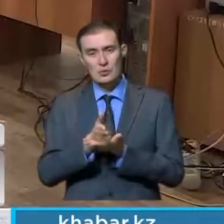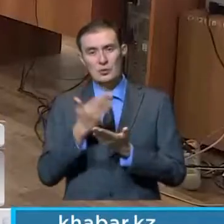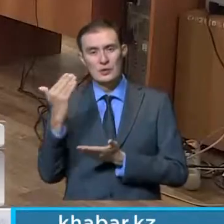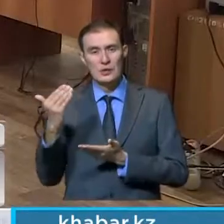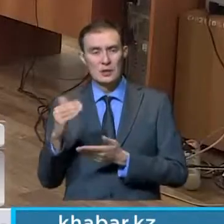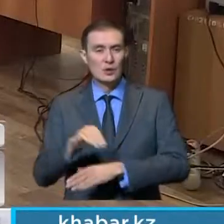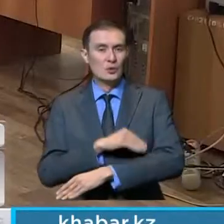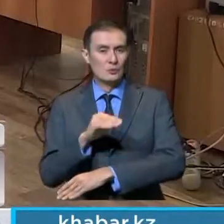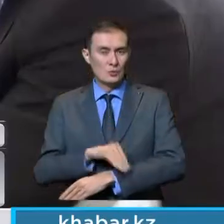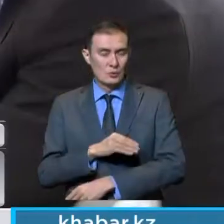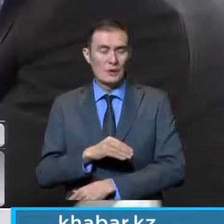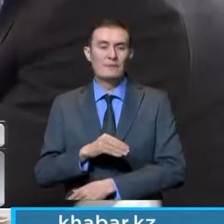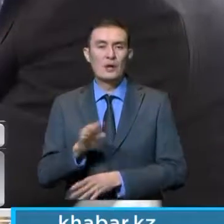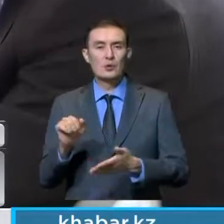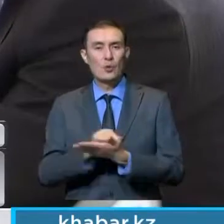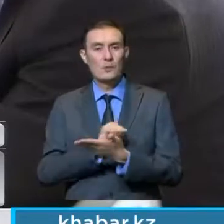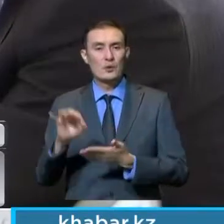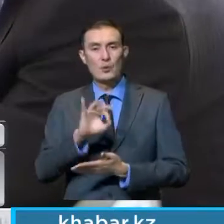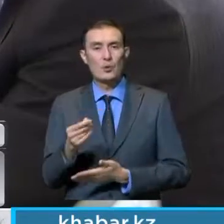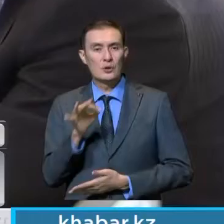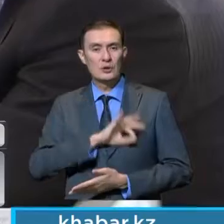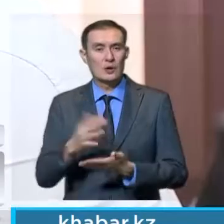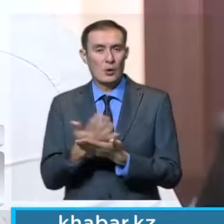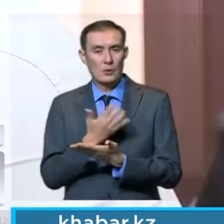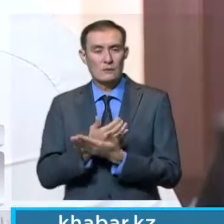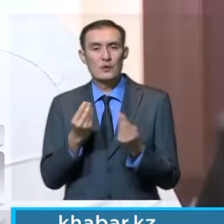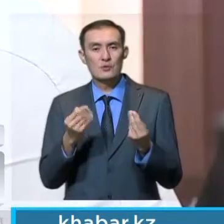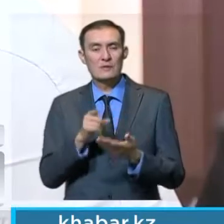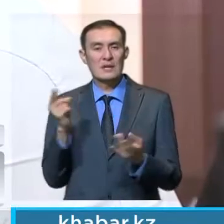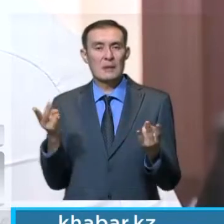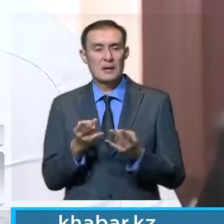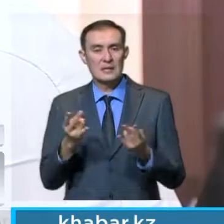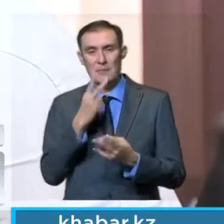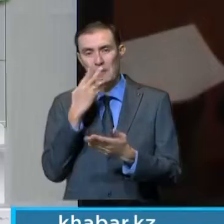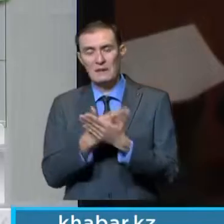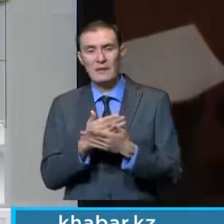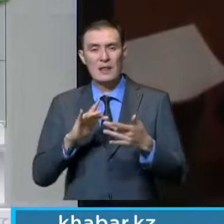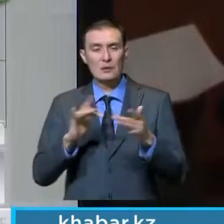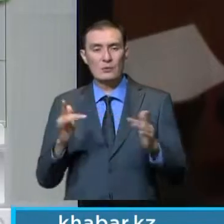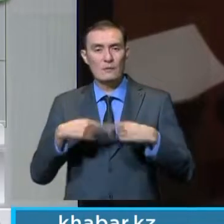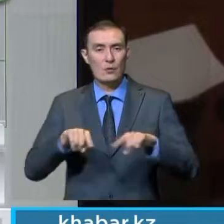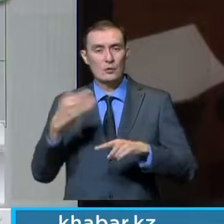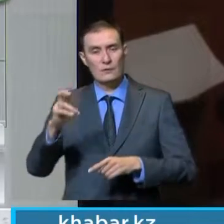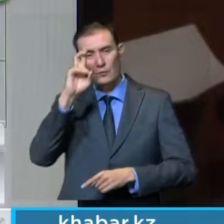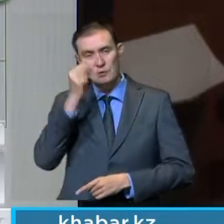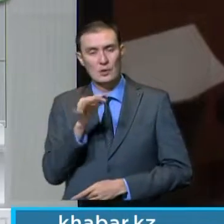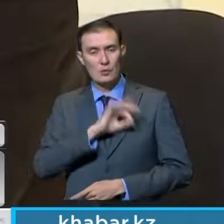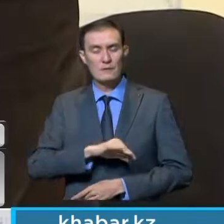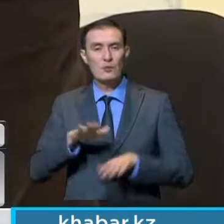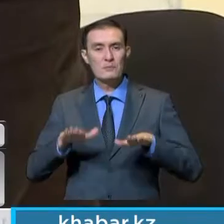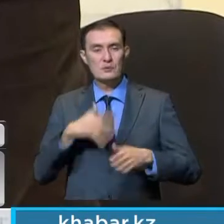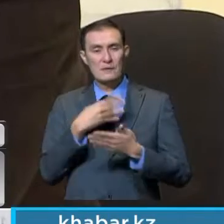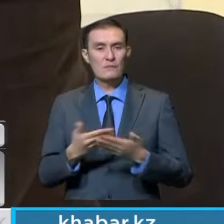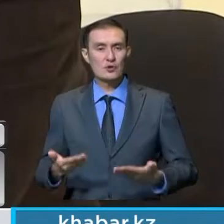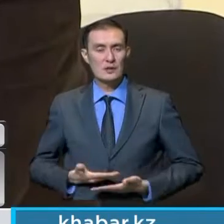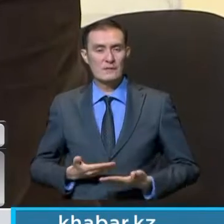их супруги. Документ о доходах и имуществе необходимо представить в электронный орган госдоходов по месту жительства в